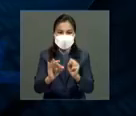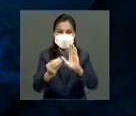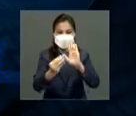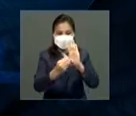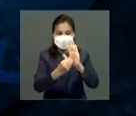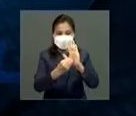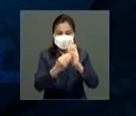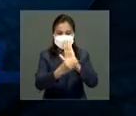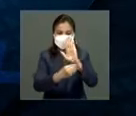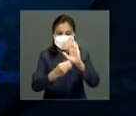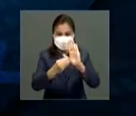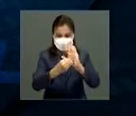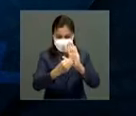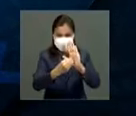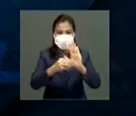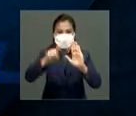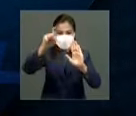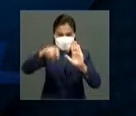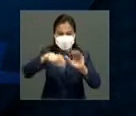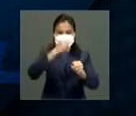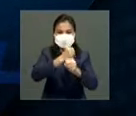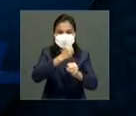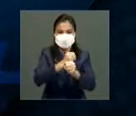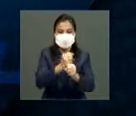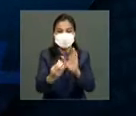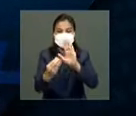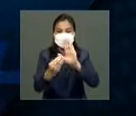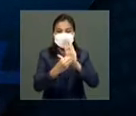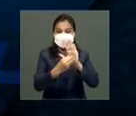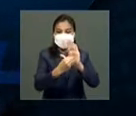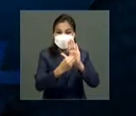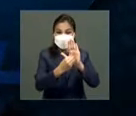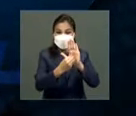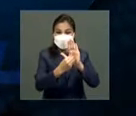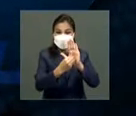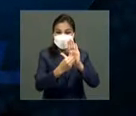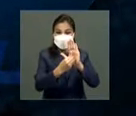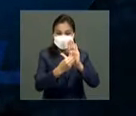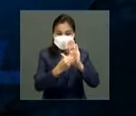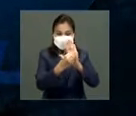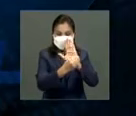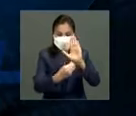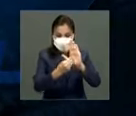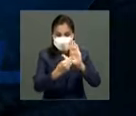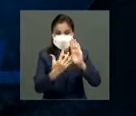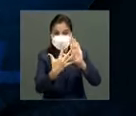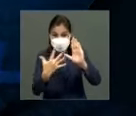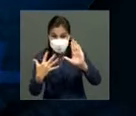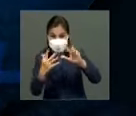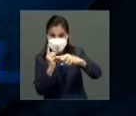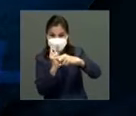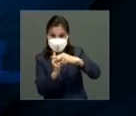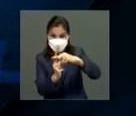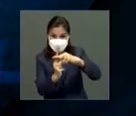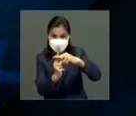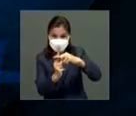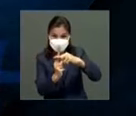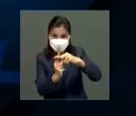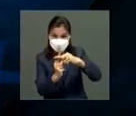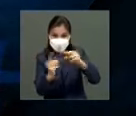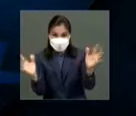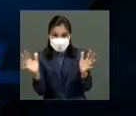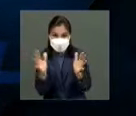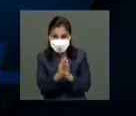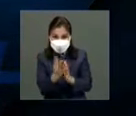ริมณฑลเพราะฉะนั้นในกรุงเทพ1บวกอีก5ปริมณฑลเป็นตัวเลขที่เ